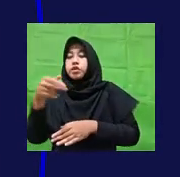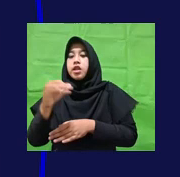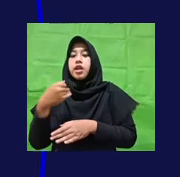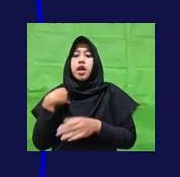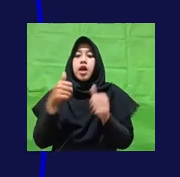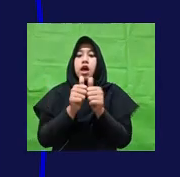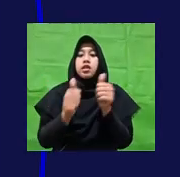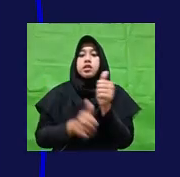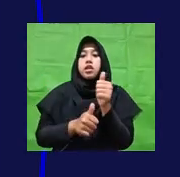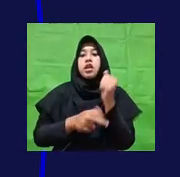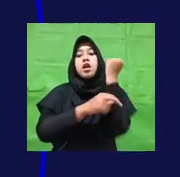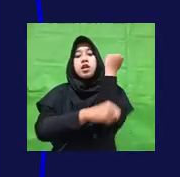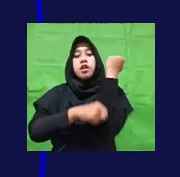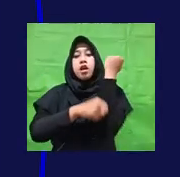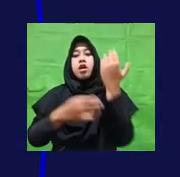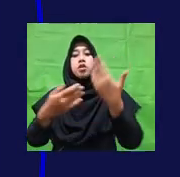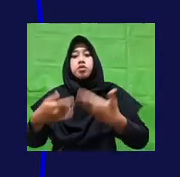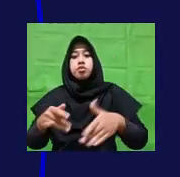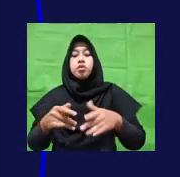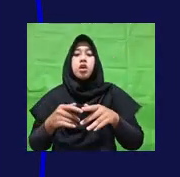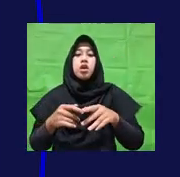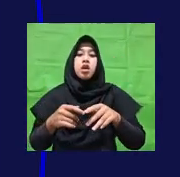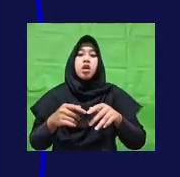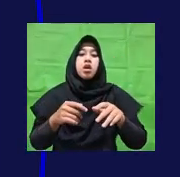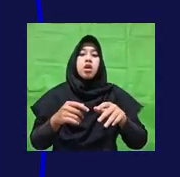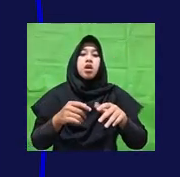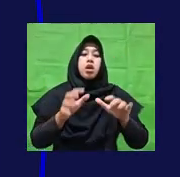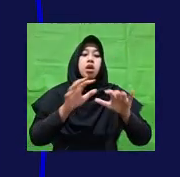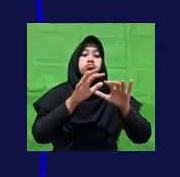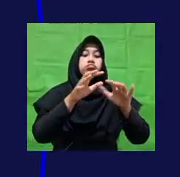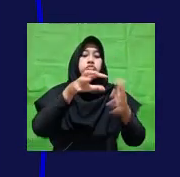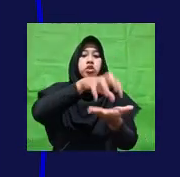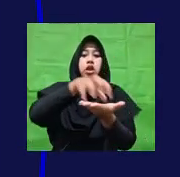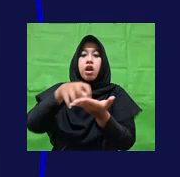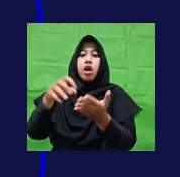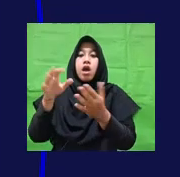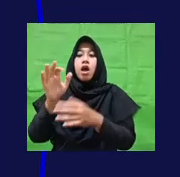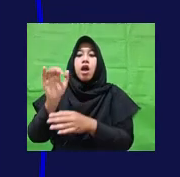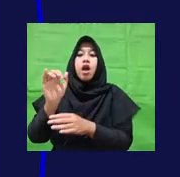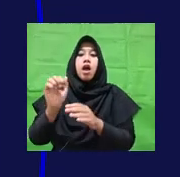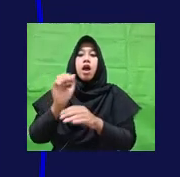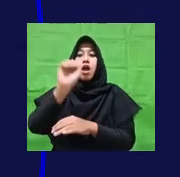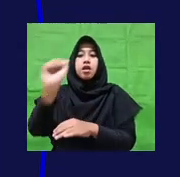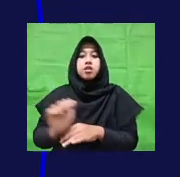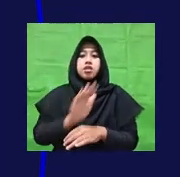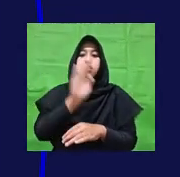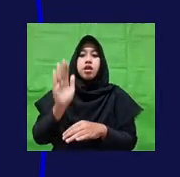negaranya juga sudah ditentukan kawasan Asia, Afrika, dan Amerika Latin. 1 seniman, 1 periode